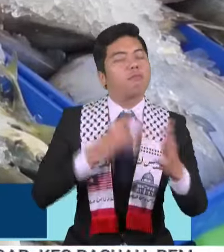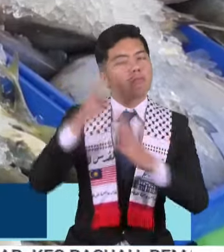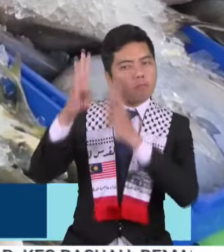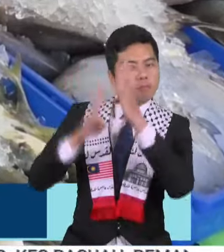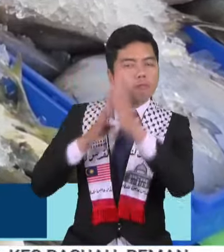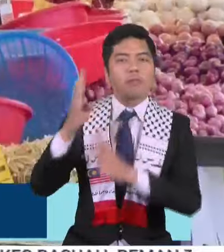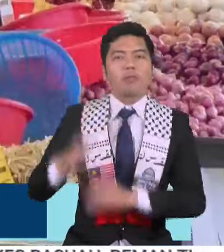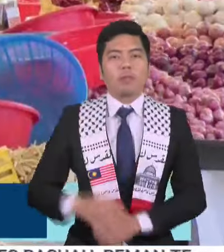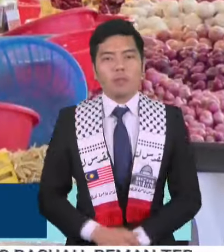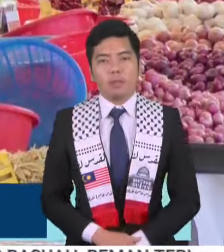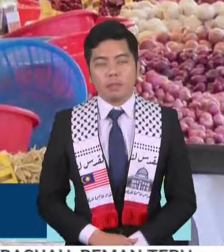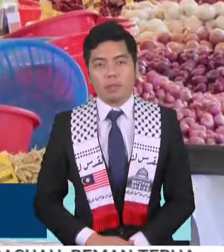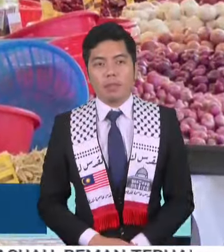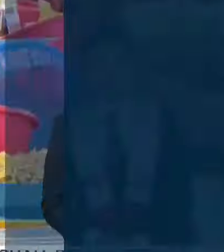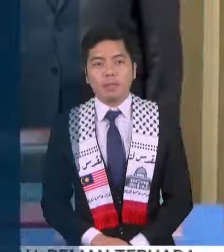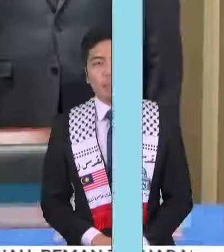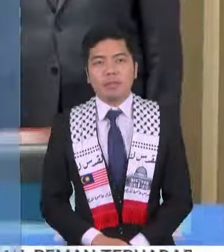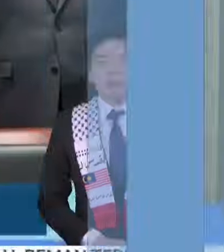dan kemahiran.